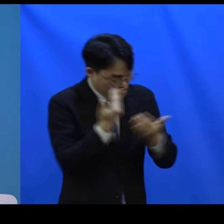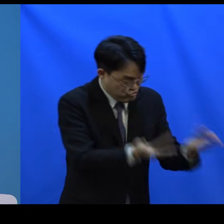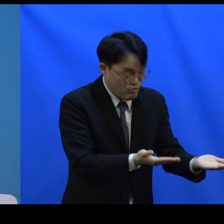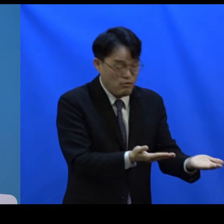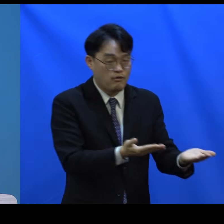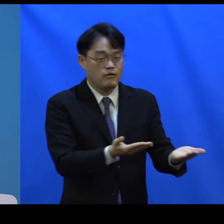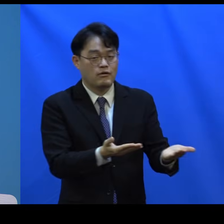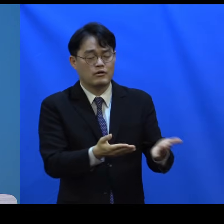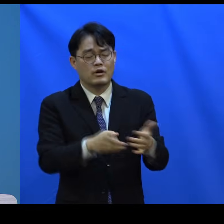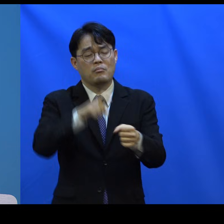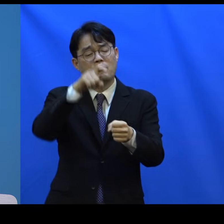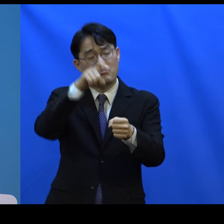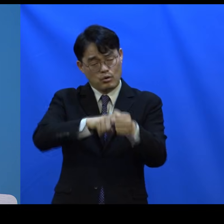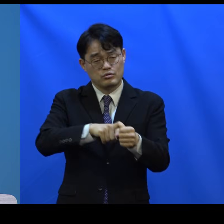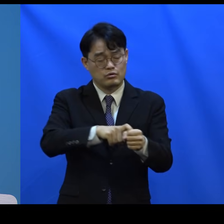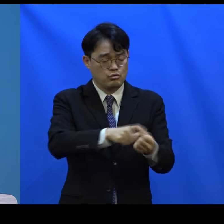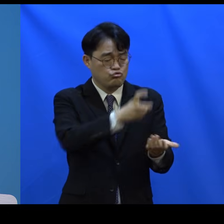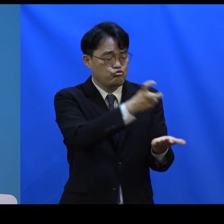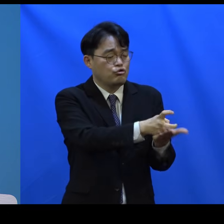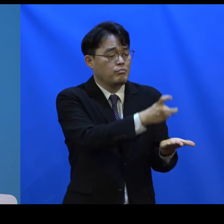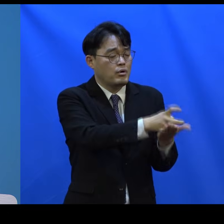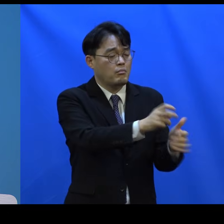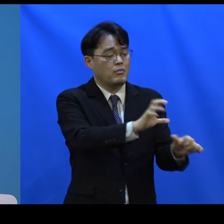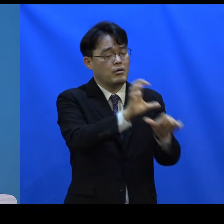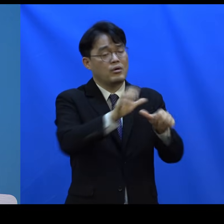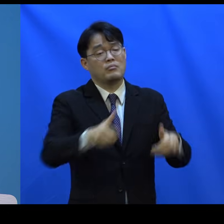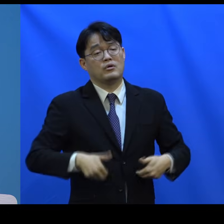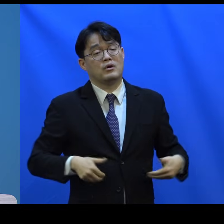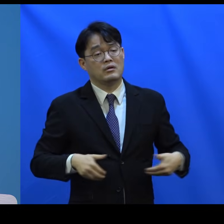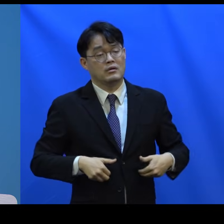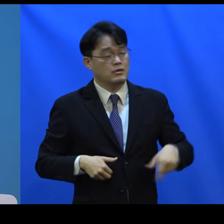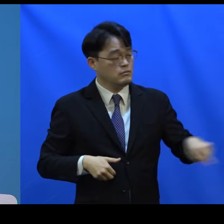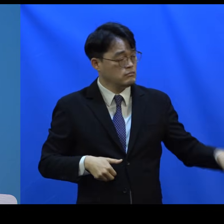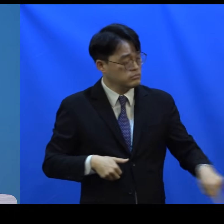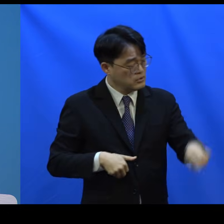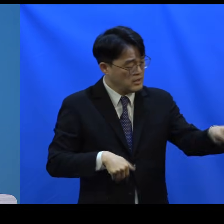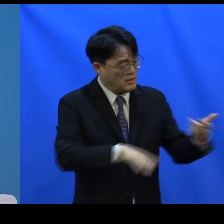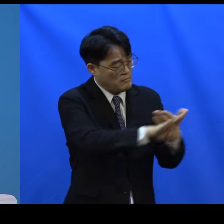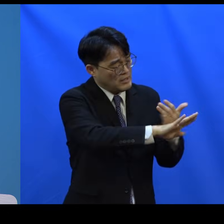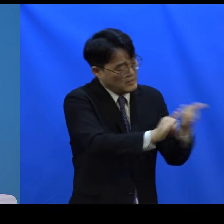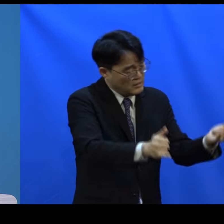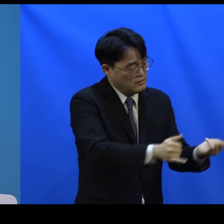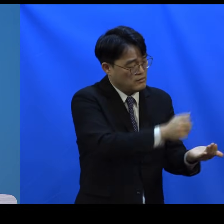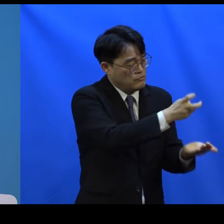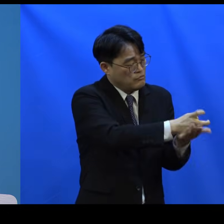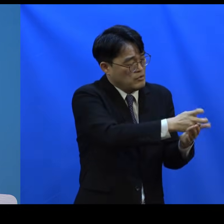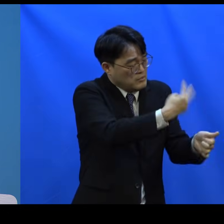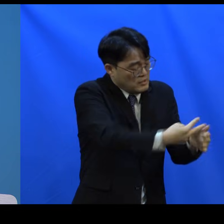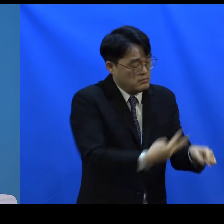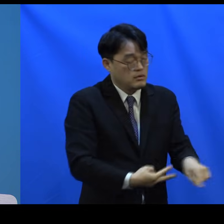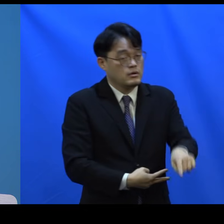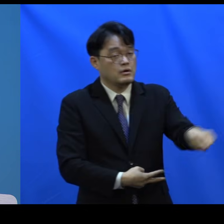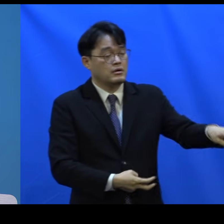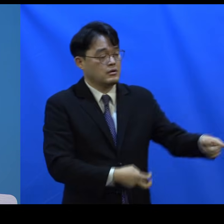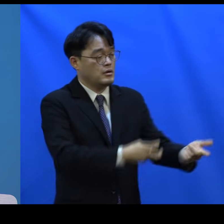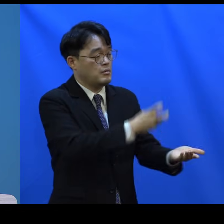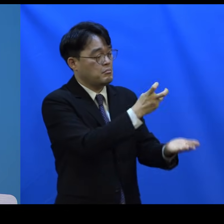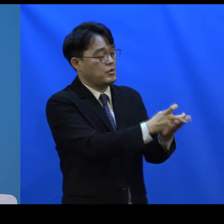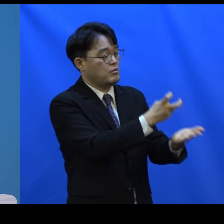거예요. 바리새인들이 보기에는 예수님을 법을 어기는 사람이었어요. 그런데 여러분 진짜 그래요. 예수님은 그들이